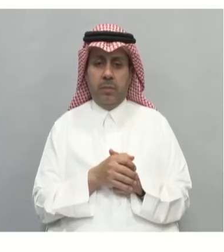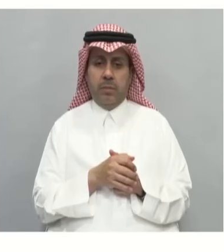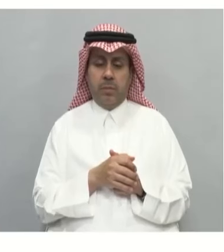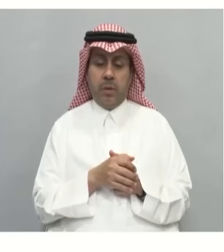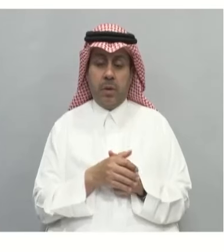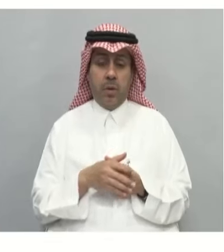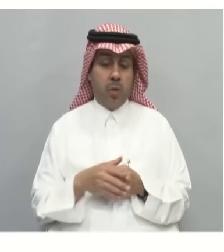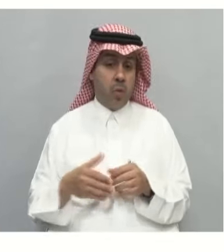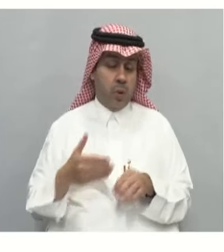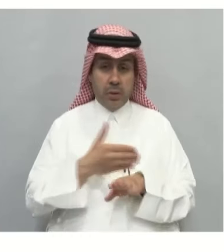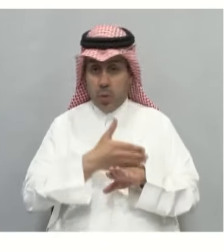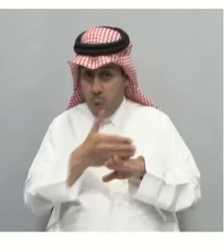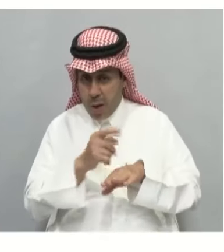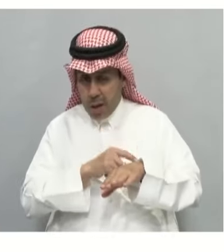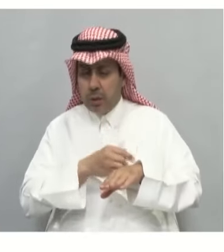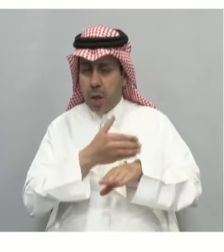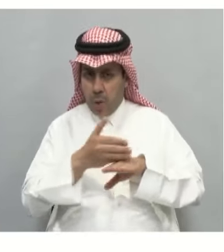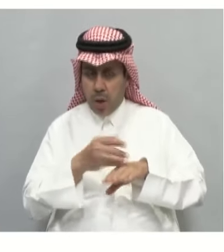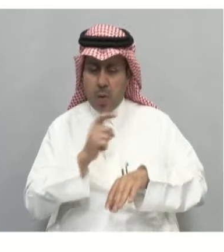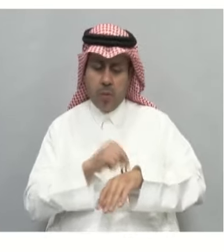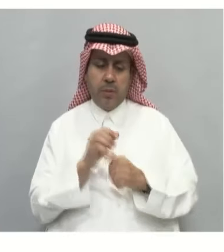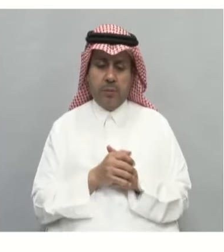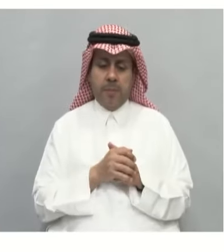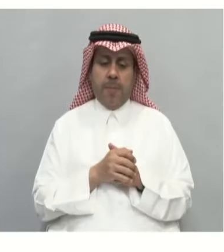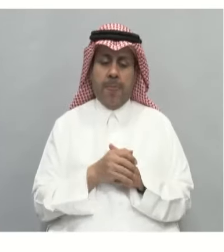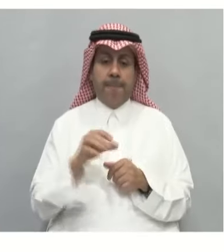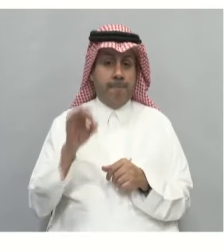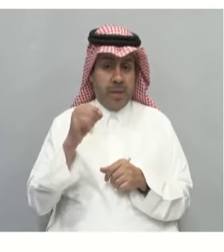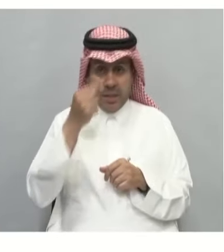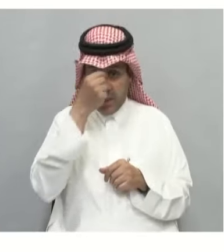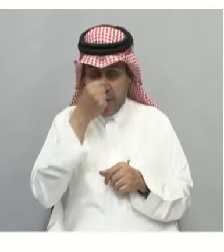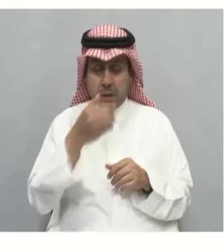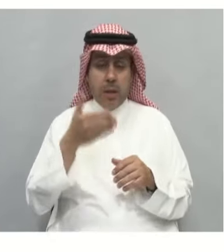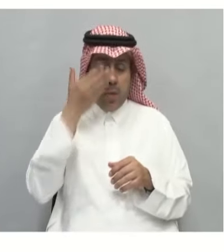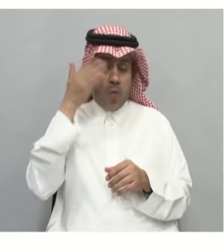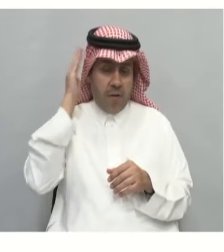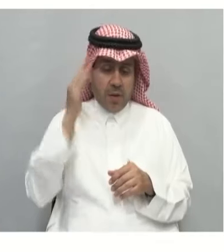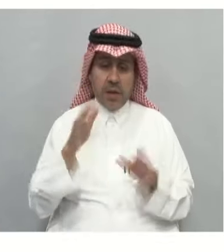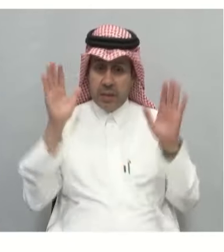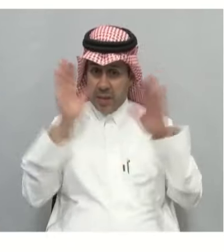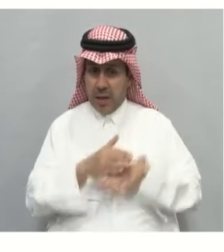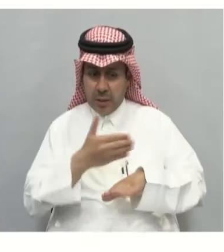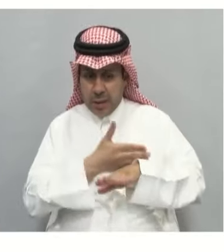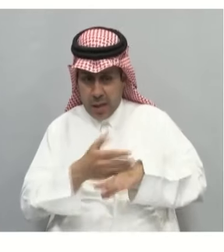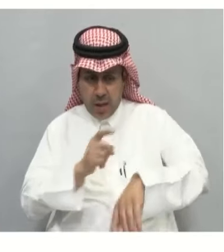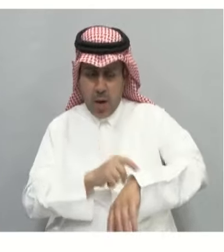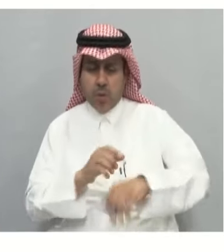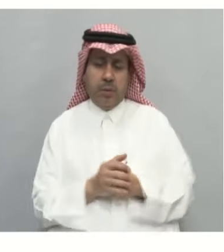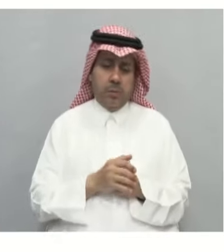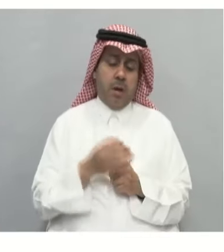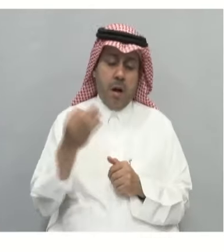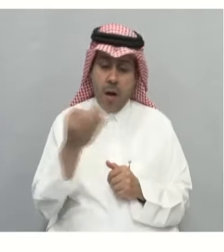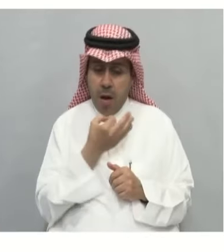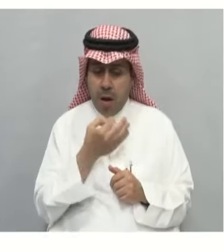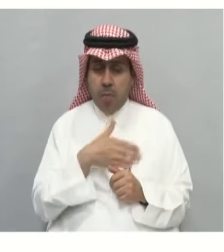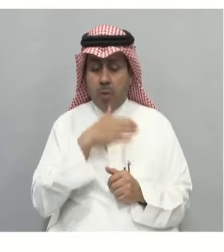ويؤخرون عن وقتها كذلك من صفاتهم قال انس بن مالك رضي الله عنه سمعت رسول الله صلى الله عليه وسلم